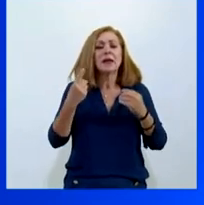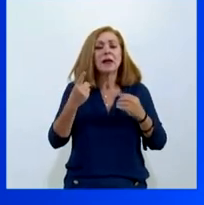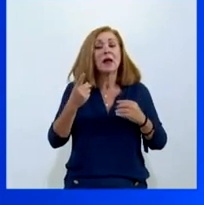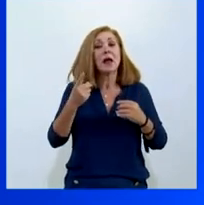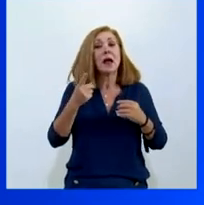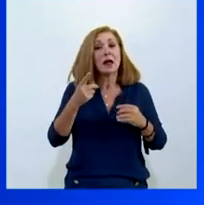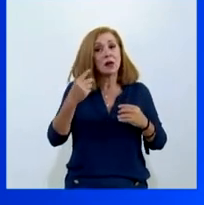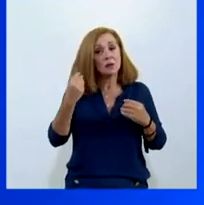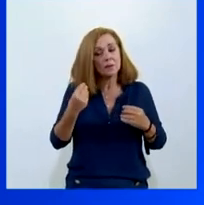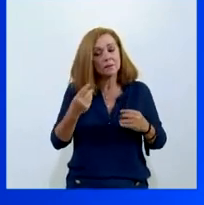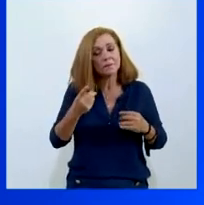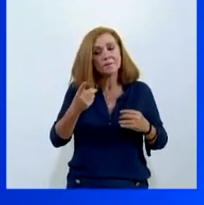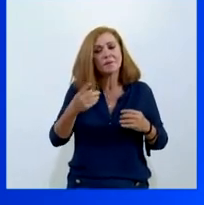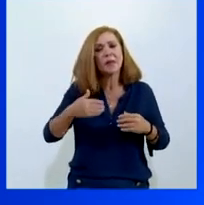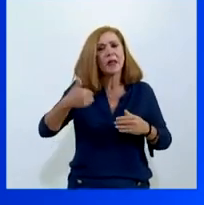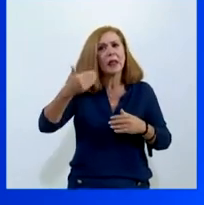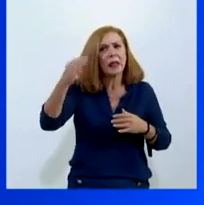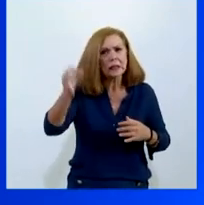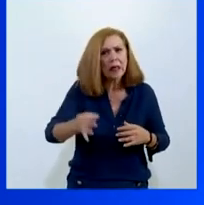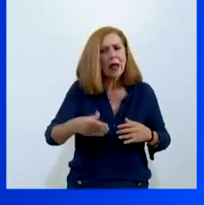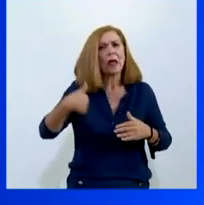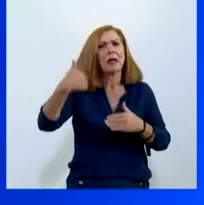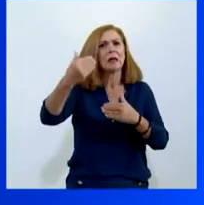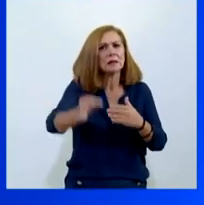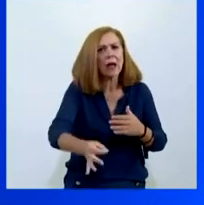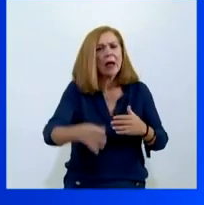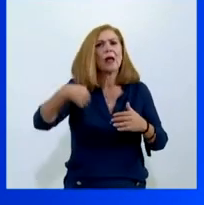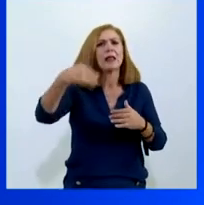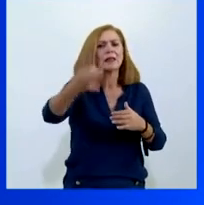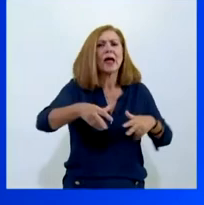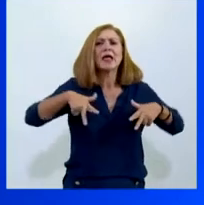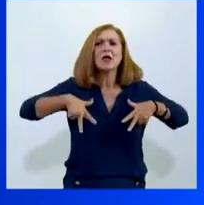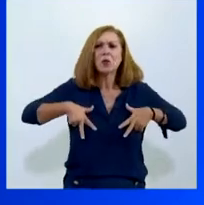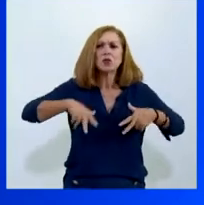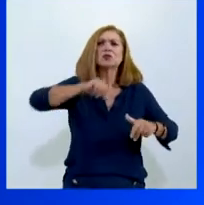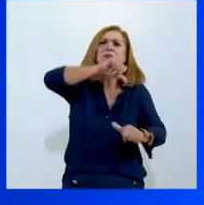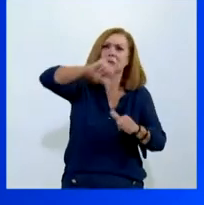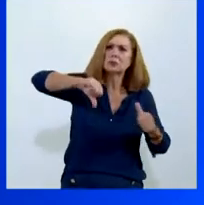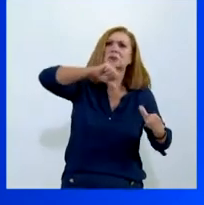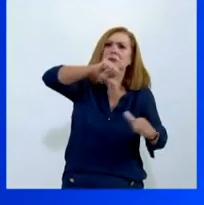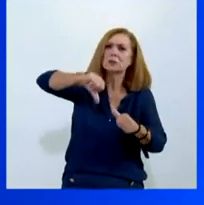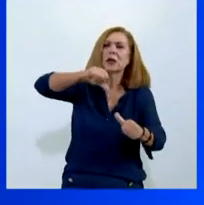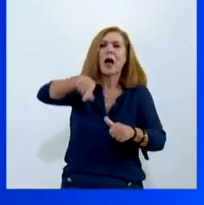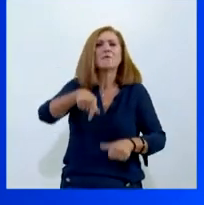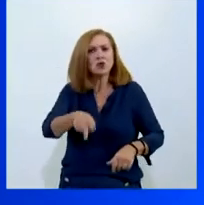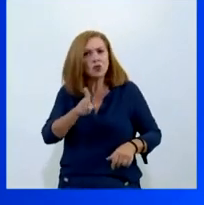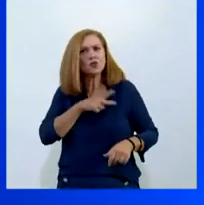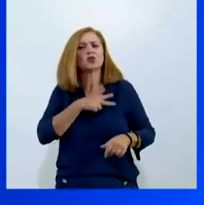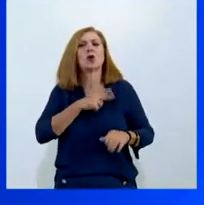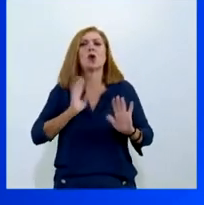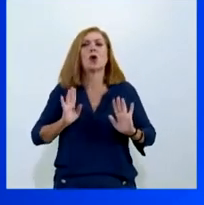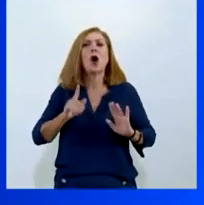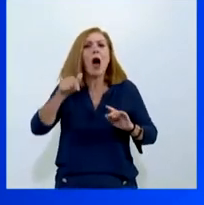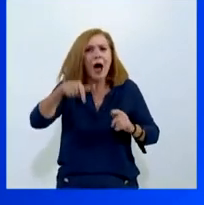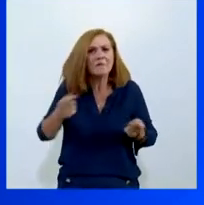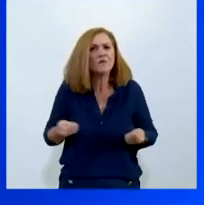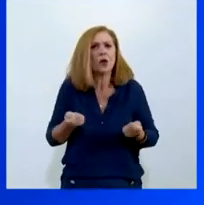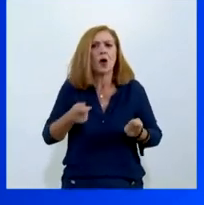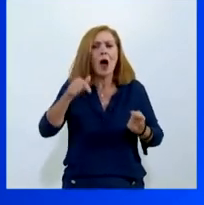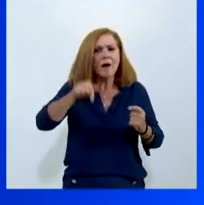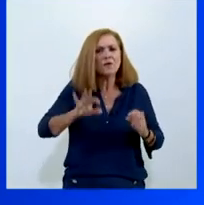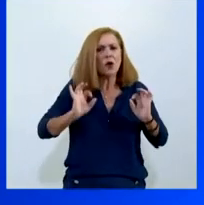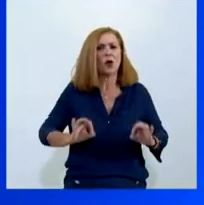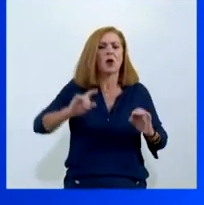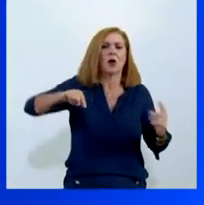τακτά χρονικά διαστήματα οι υπουργοί να δοκιμάζονται σε καινούρια χαρτοφυλάκια. Και ακριβώς αυτό υπηρέτησε το rotation. Δεν είναι ένα rotation το οποίο